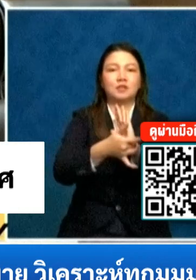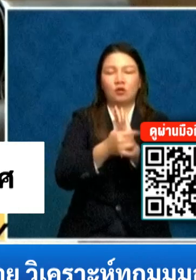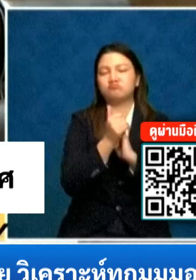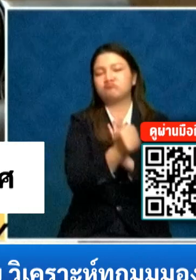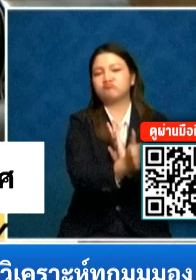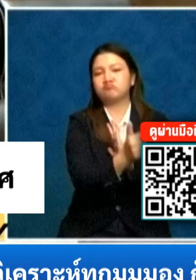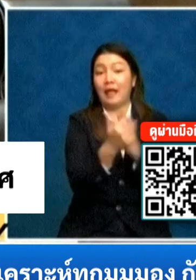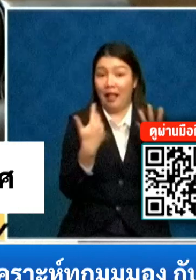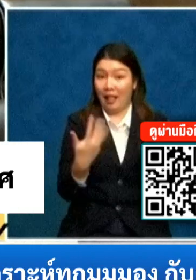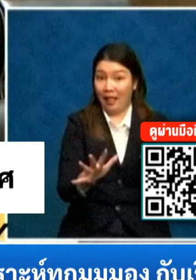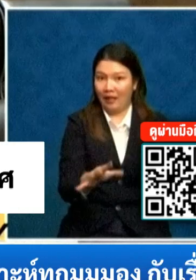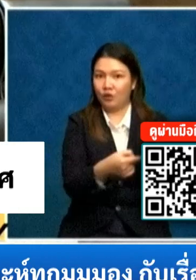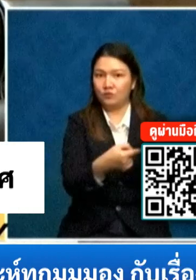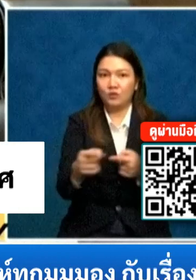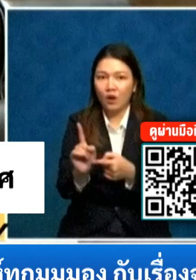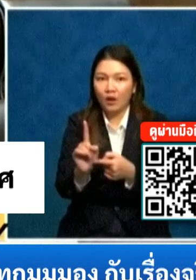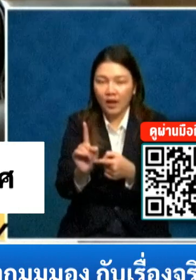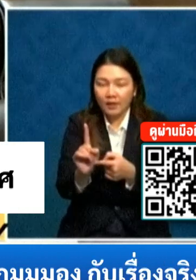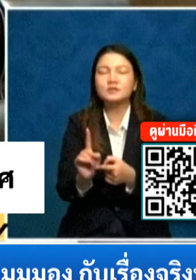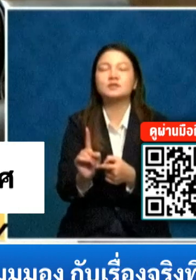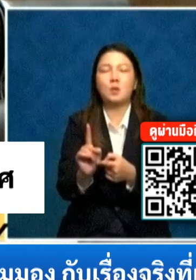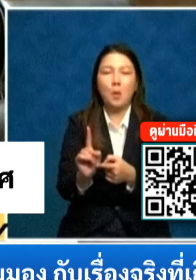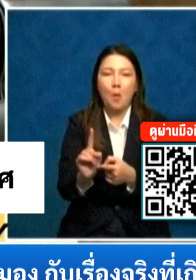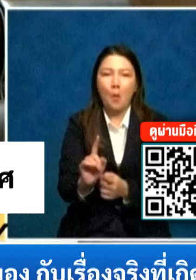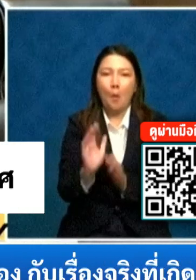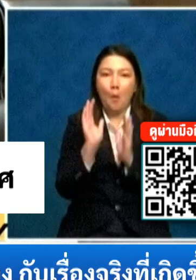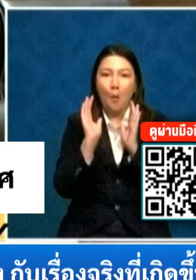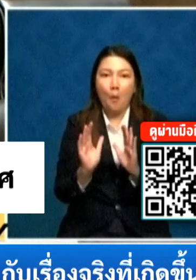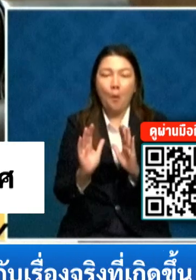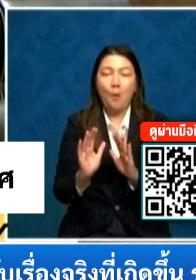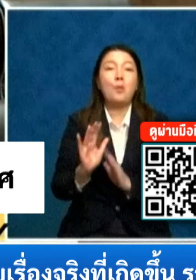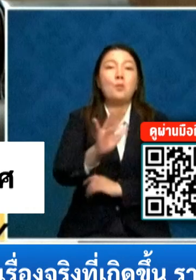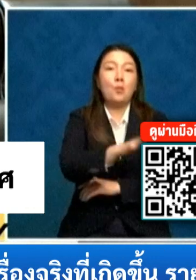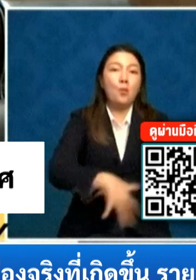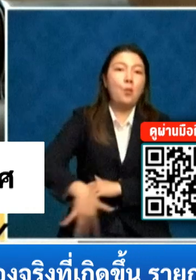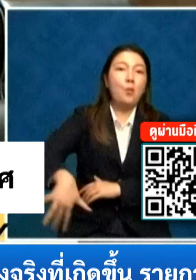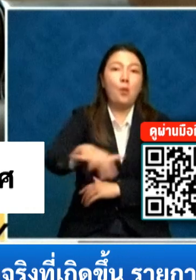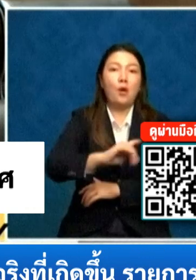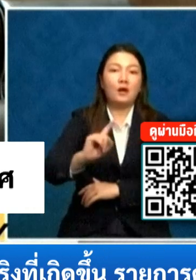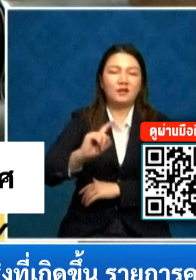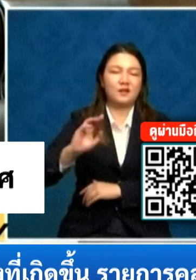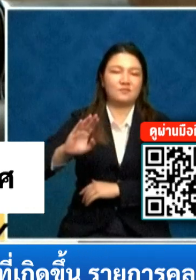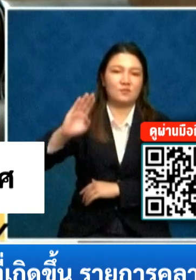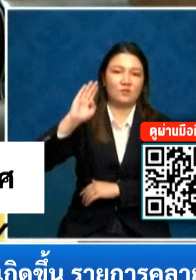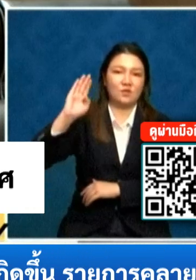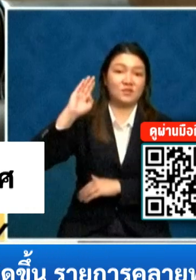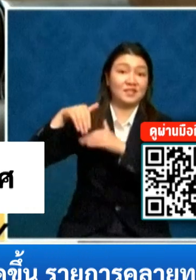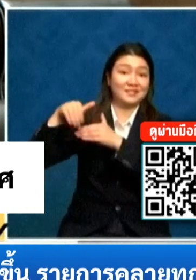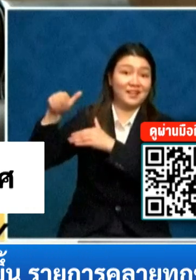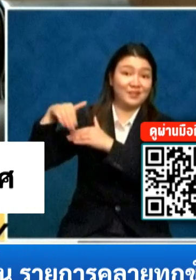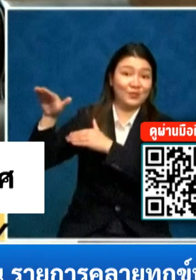ที่ดีก็จะเป็นตัวดึงดูดครับที่จะทำให้บริษัทต่างๆ